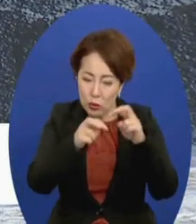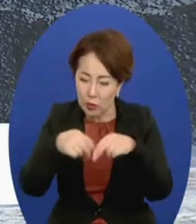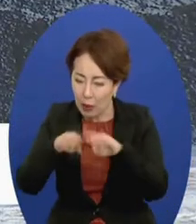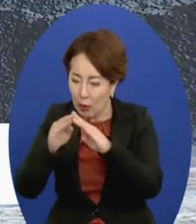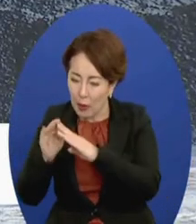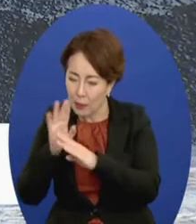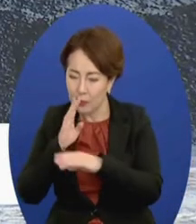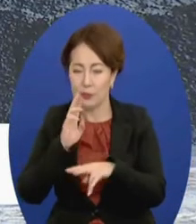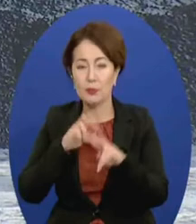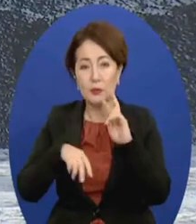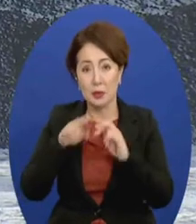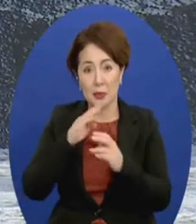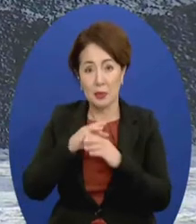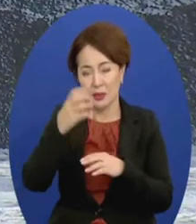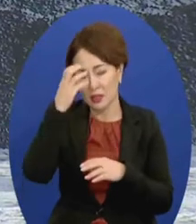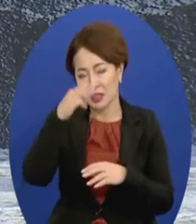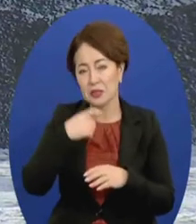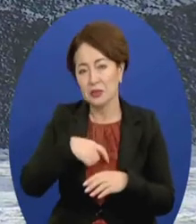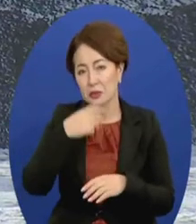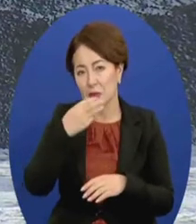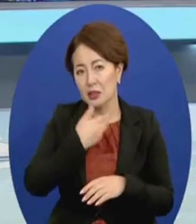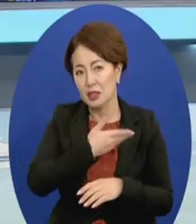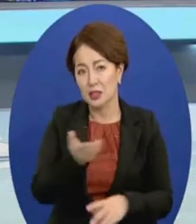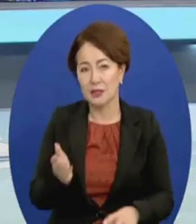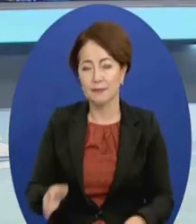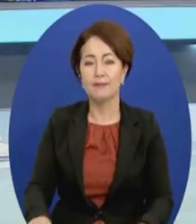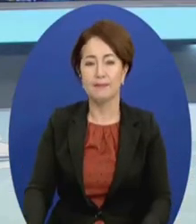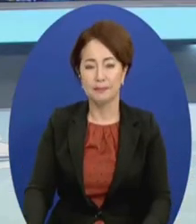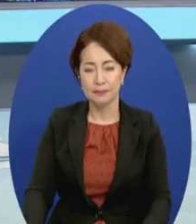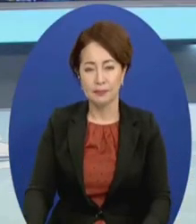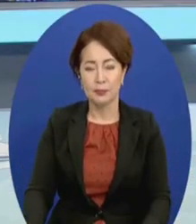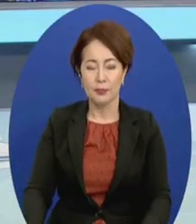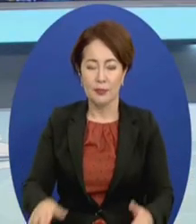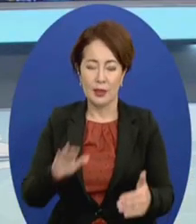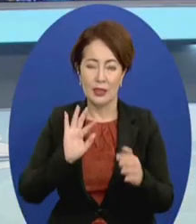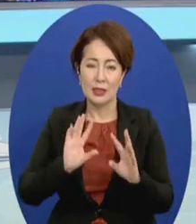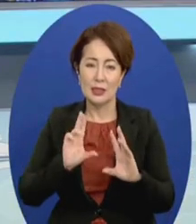Сайжруулсан шахмал төлшний зүүн бүсэн